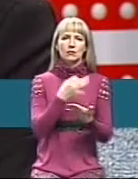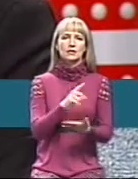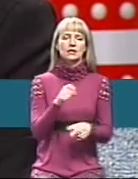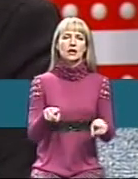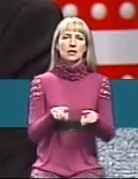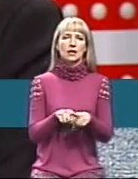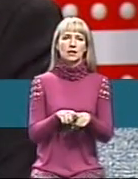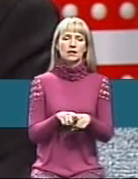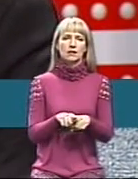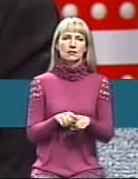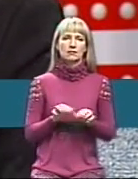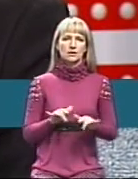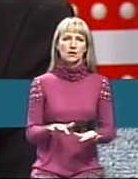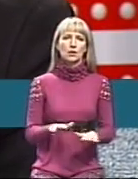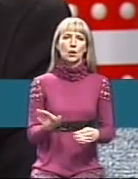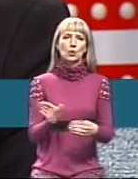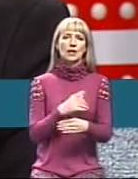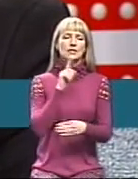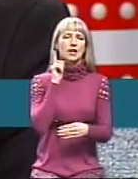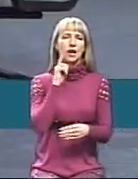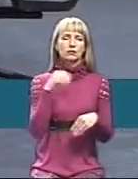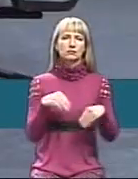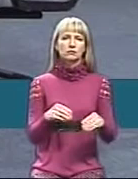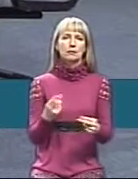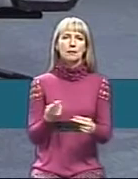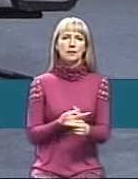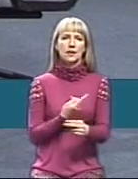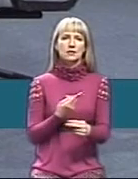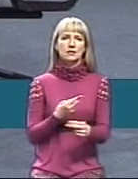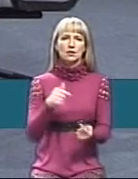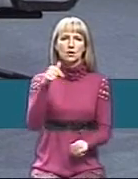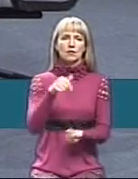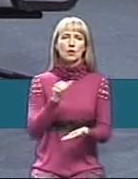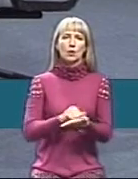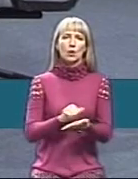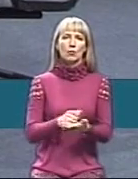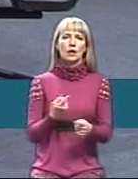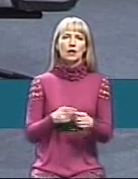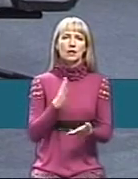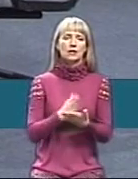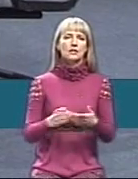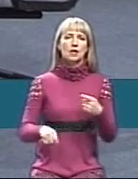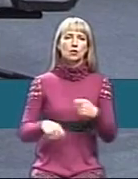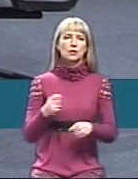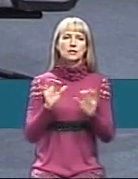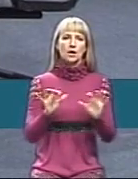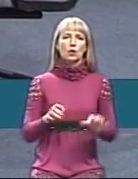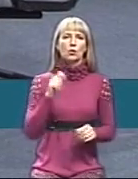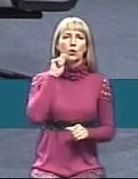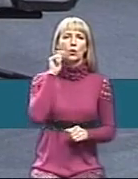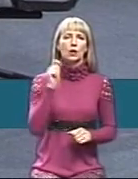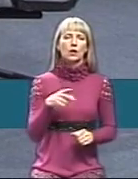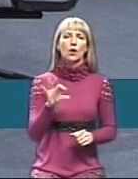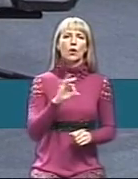дії? Ну, удаление зеленых насаждений без соответствующих документов – это есть нарушением закона Украины о